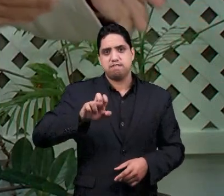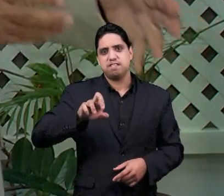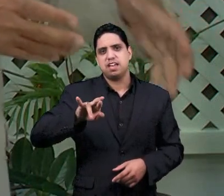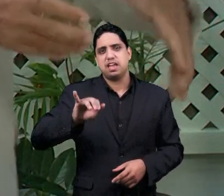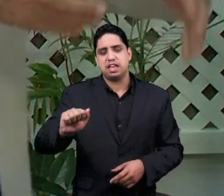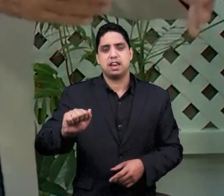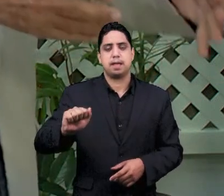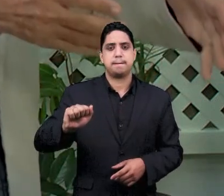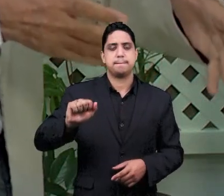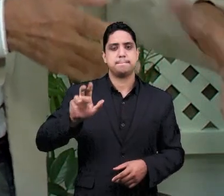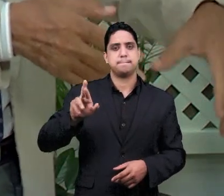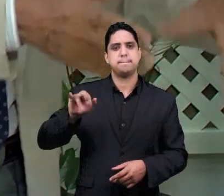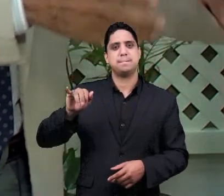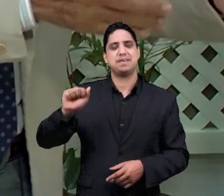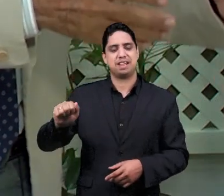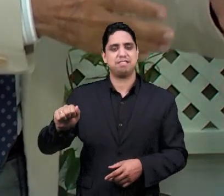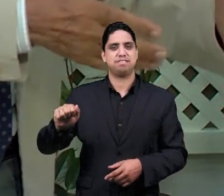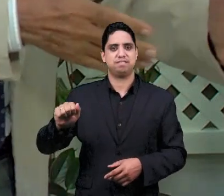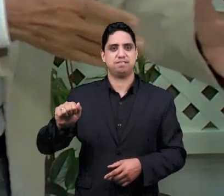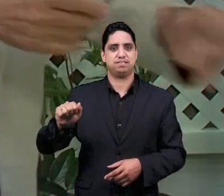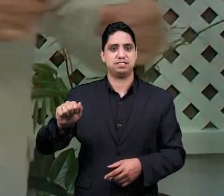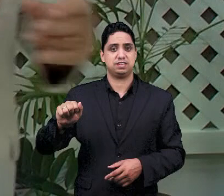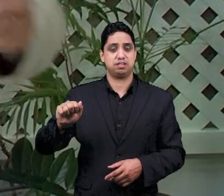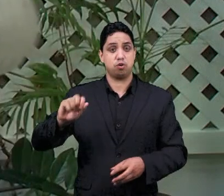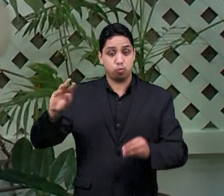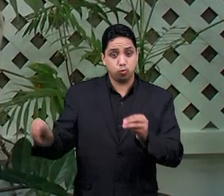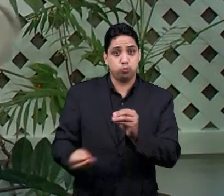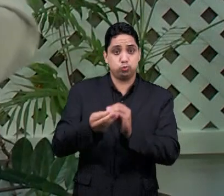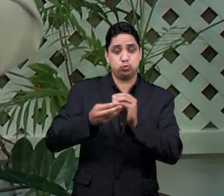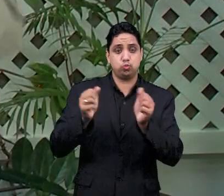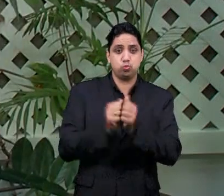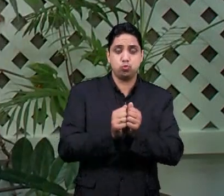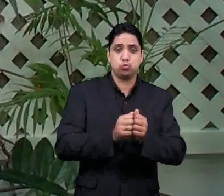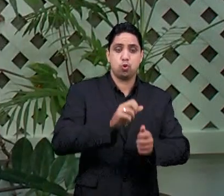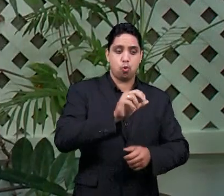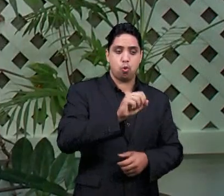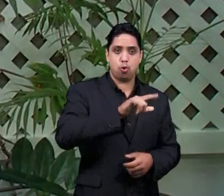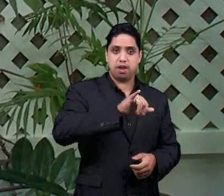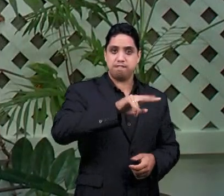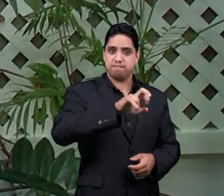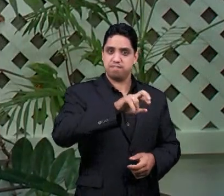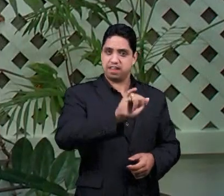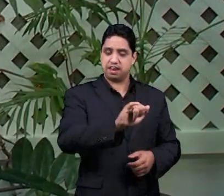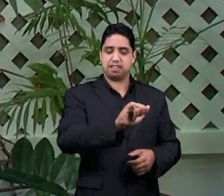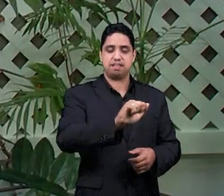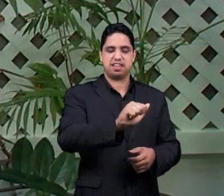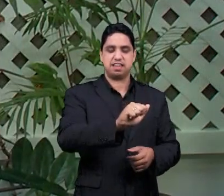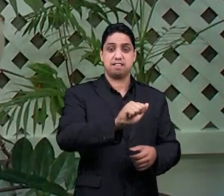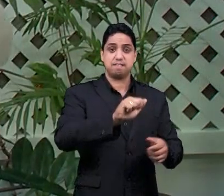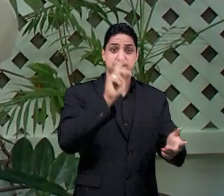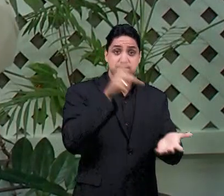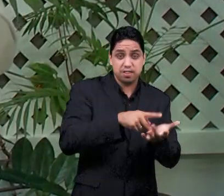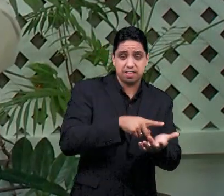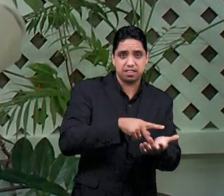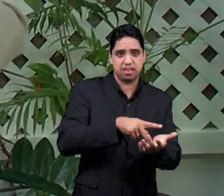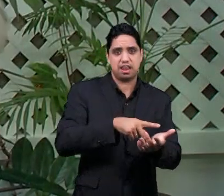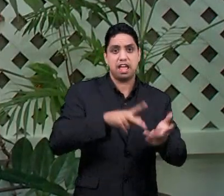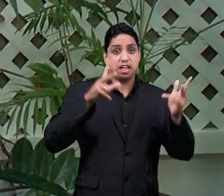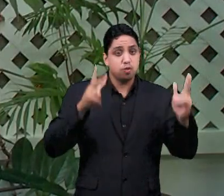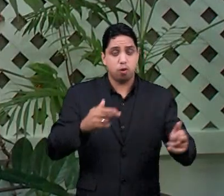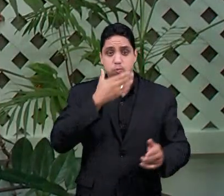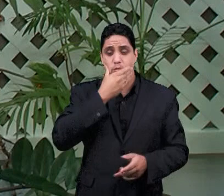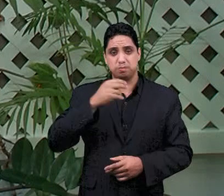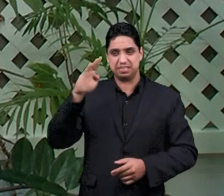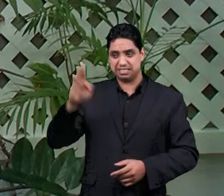gentil. De la même manière comme l'olivier dans sauvage a été donc